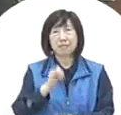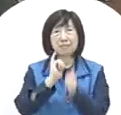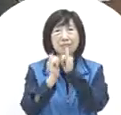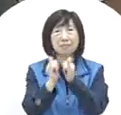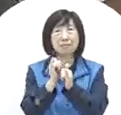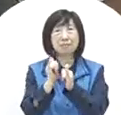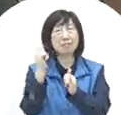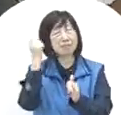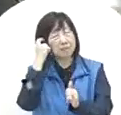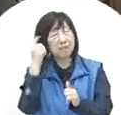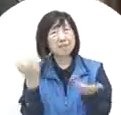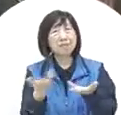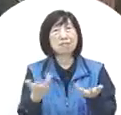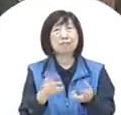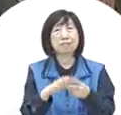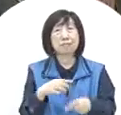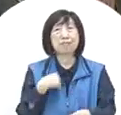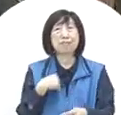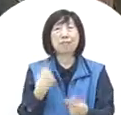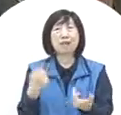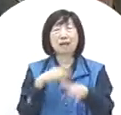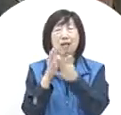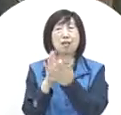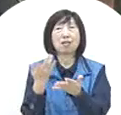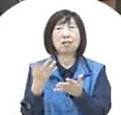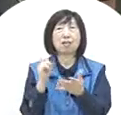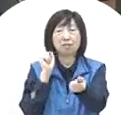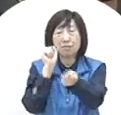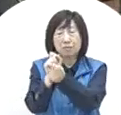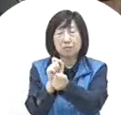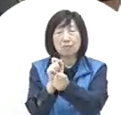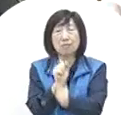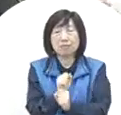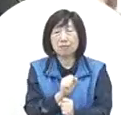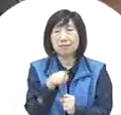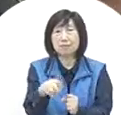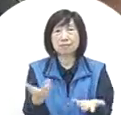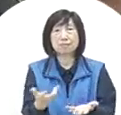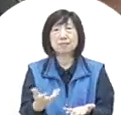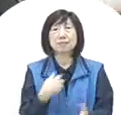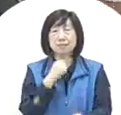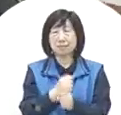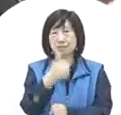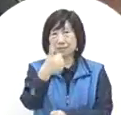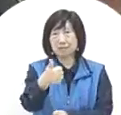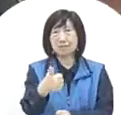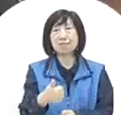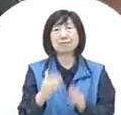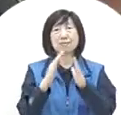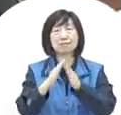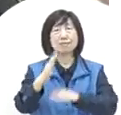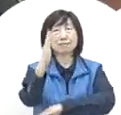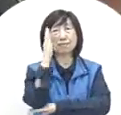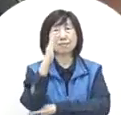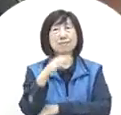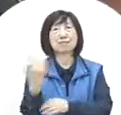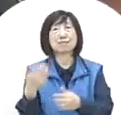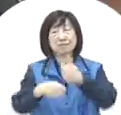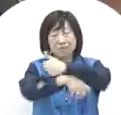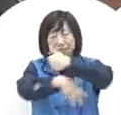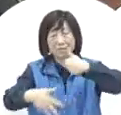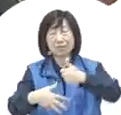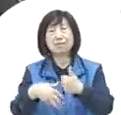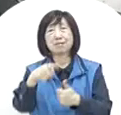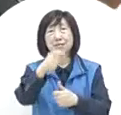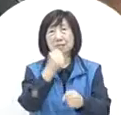是我们最接近民众，我们近距离的观察，所以做得好。如果市府各局处，包含市长，你